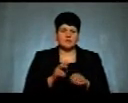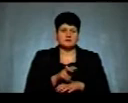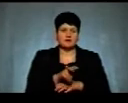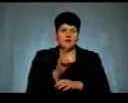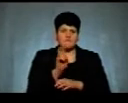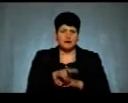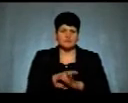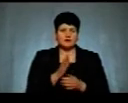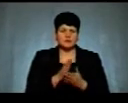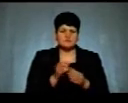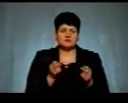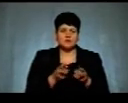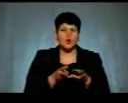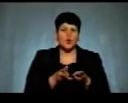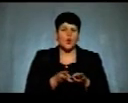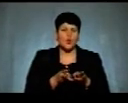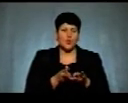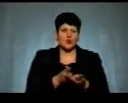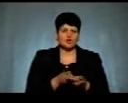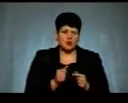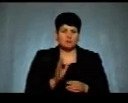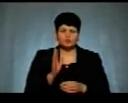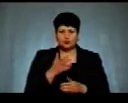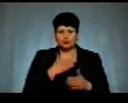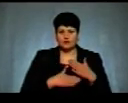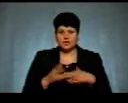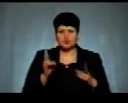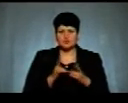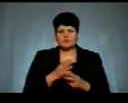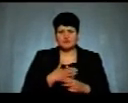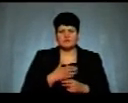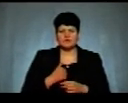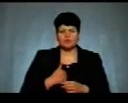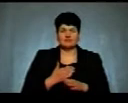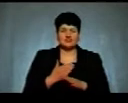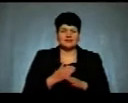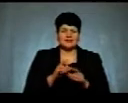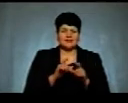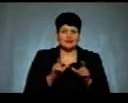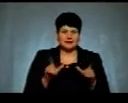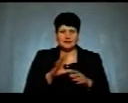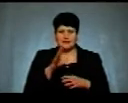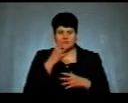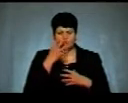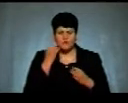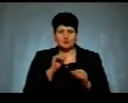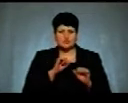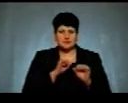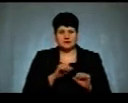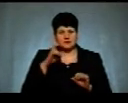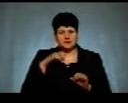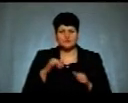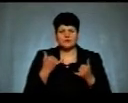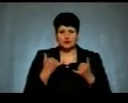спеціальність як кочегар. Тому будемо раді зустріти вас у нашій військовій частині. І не забуваємо, що захист вітчизни на сьогодні